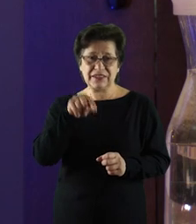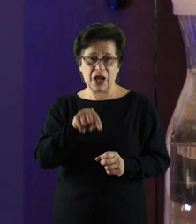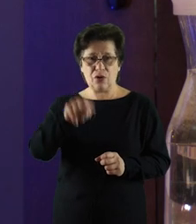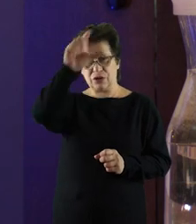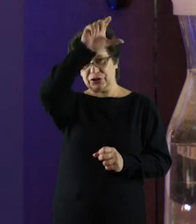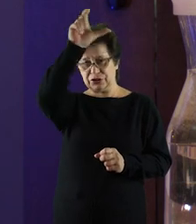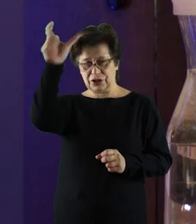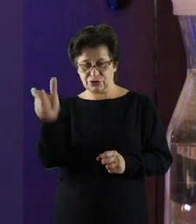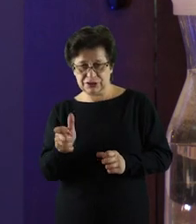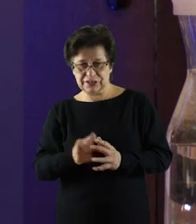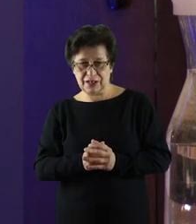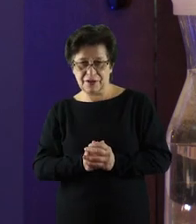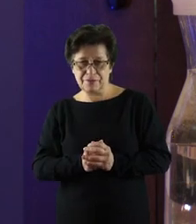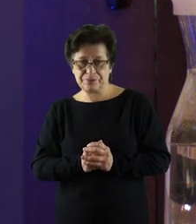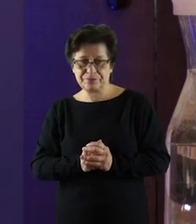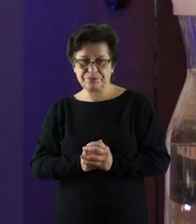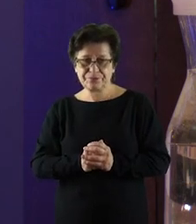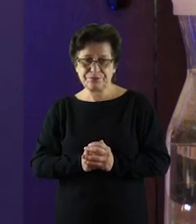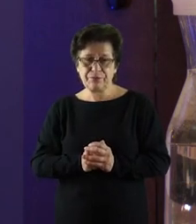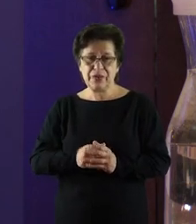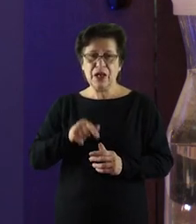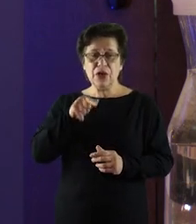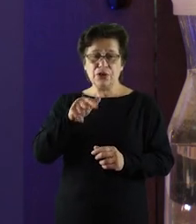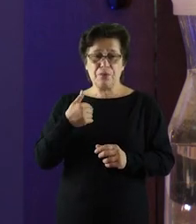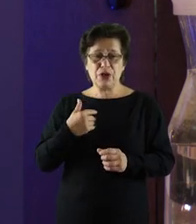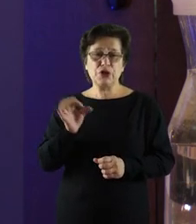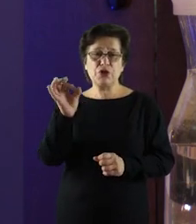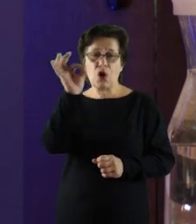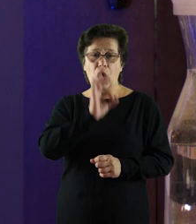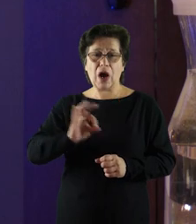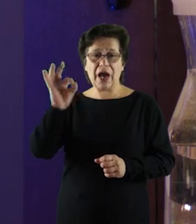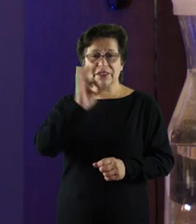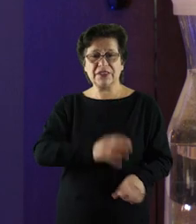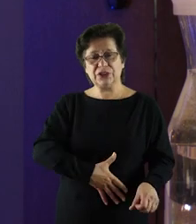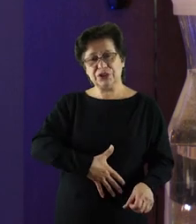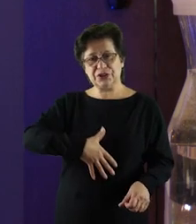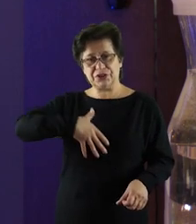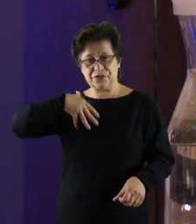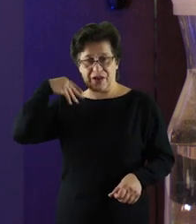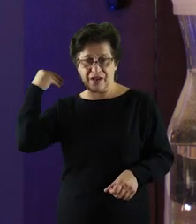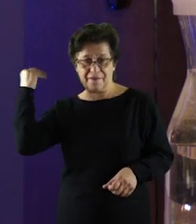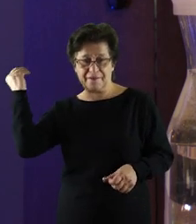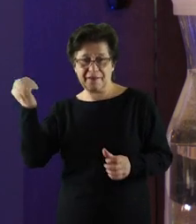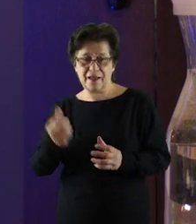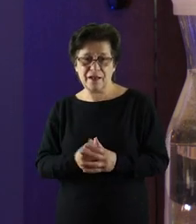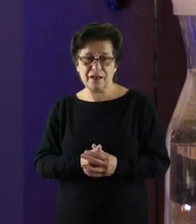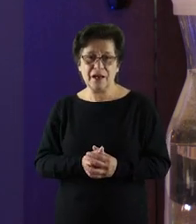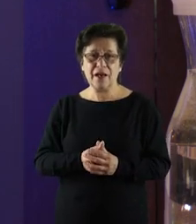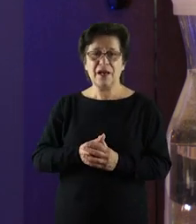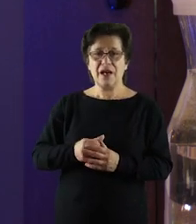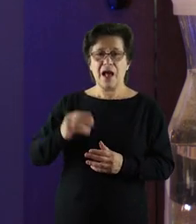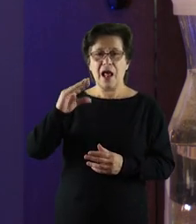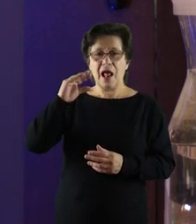opowiadania science fiction, które ukazały się z okazji święta, jakie obchodzi nasz najlepszy futurolog